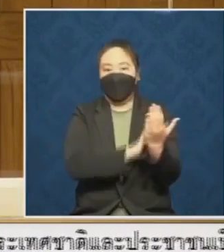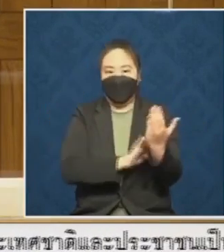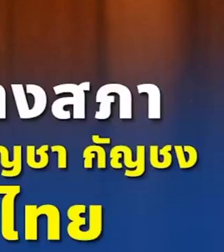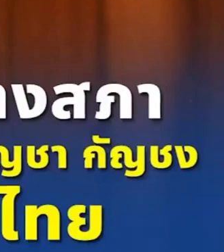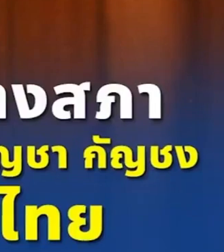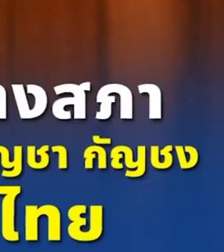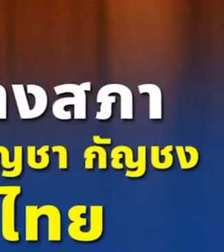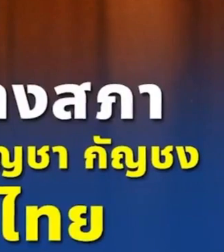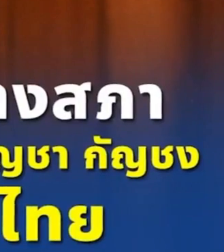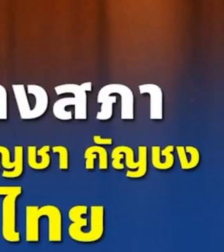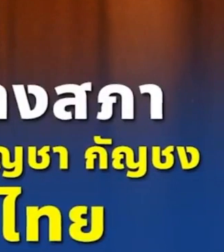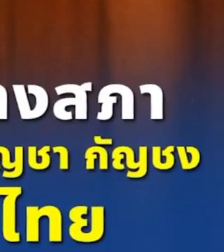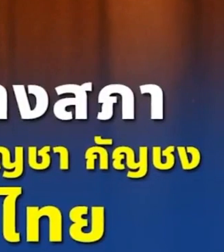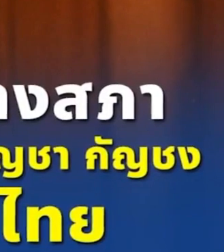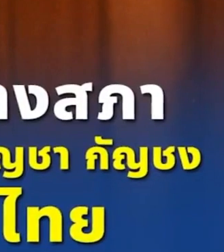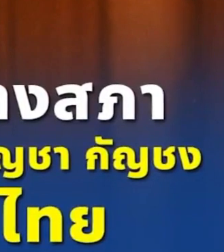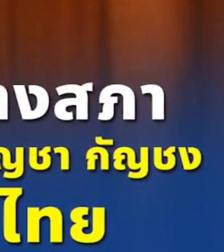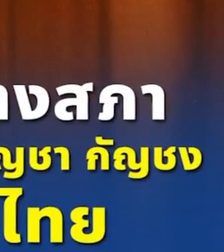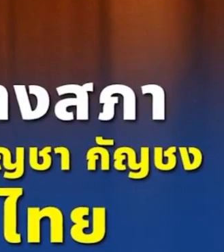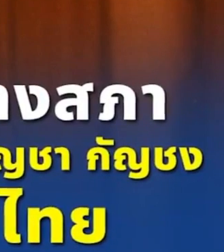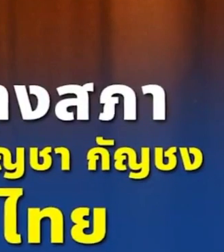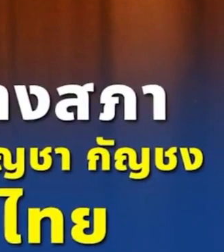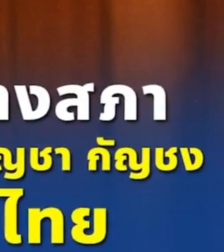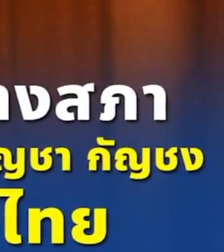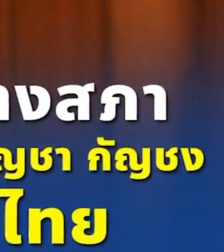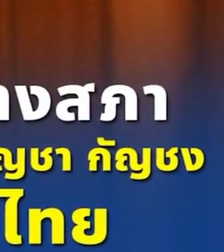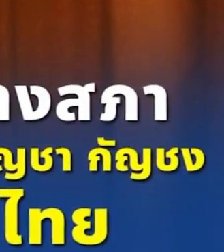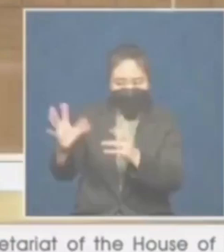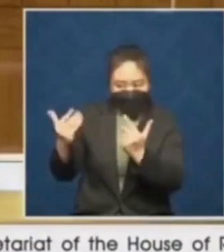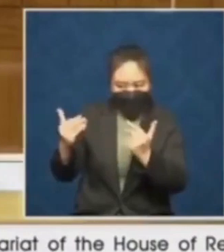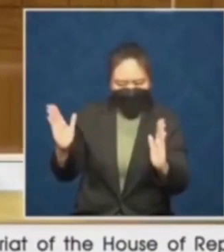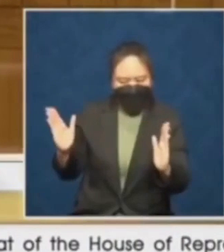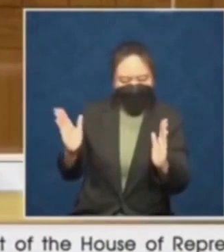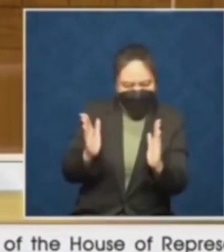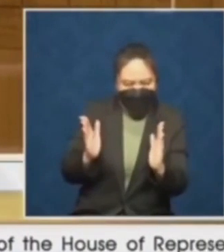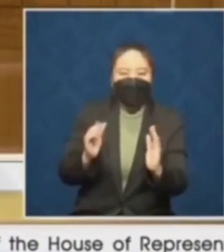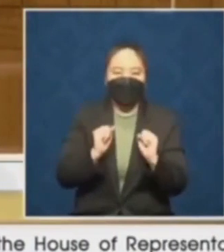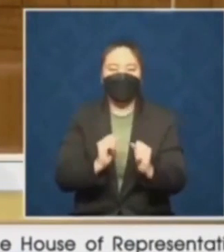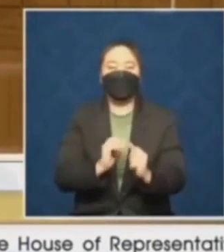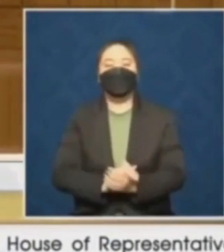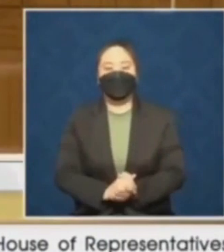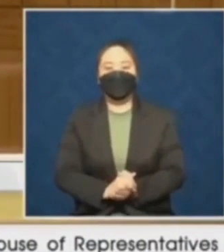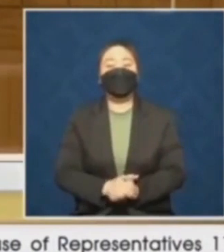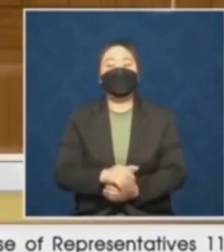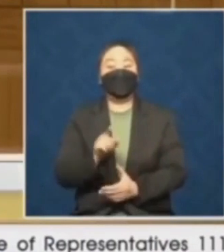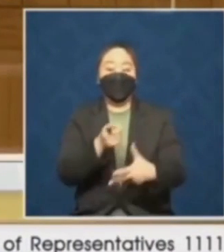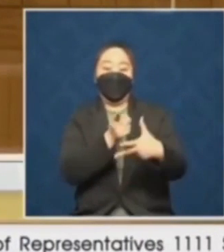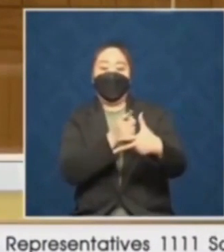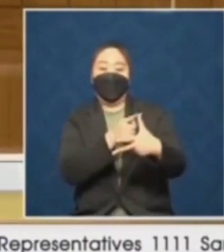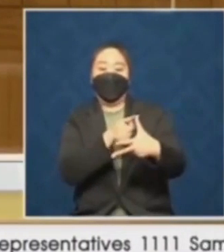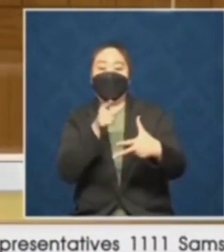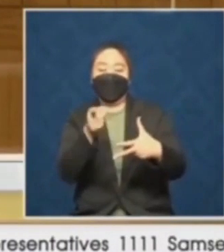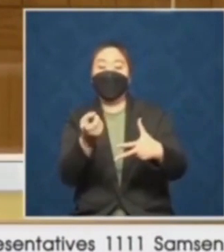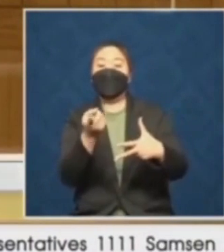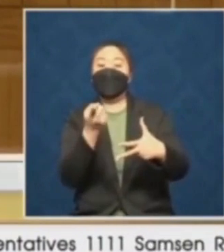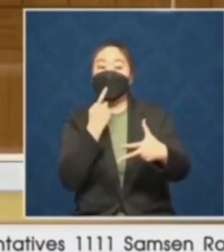่สำหรบคำถามแรกที่ต้ถามว